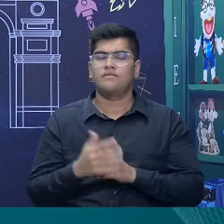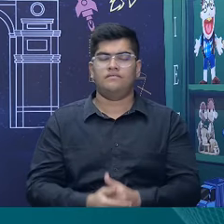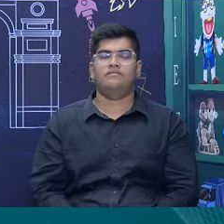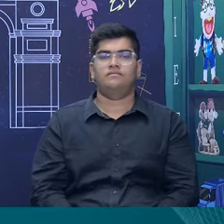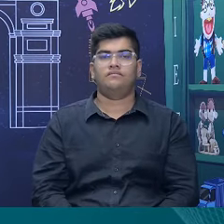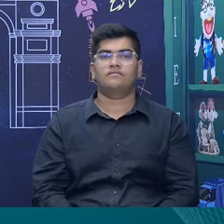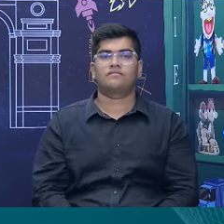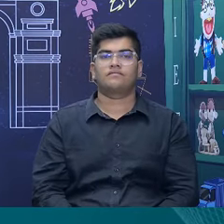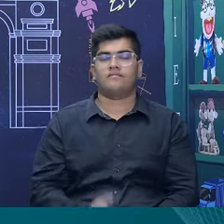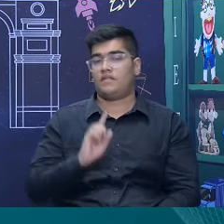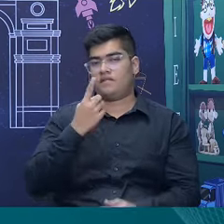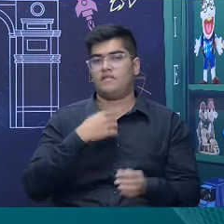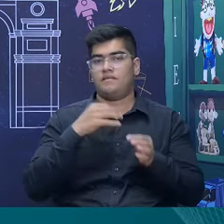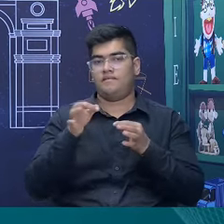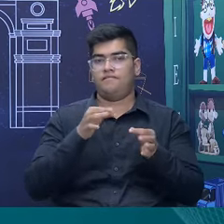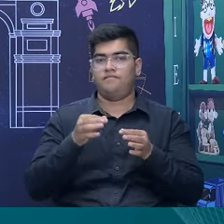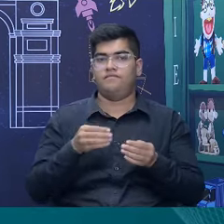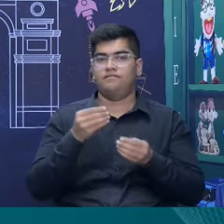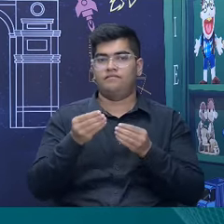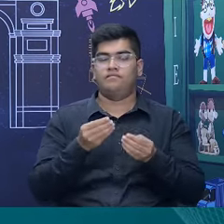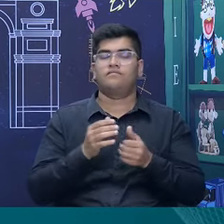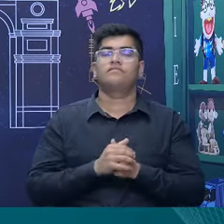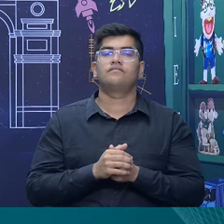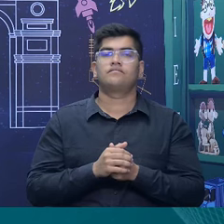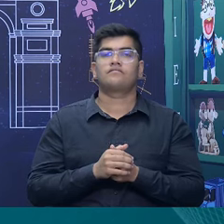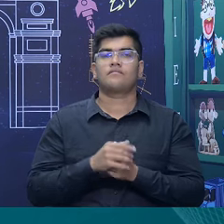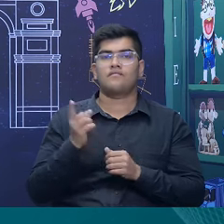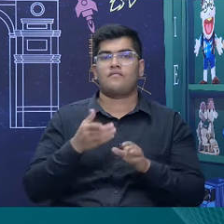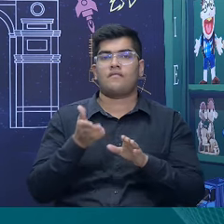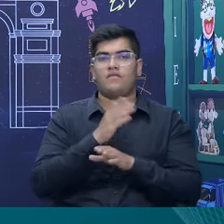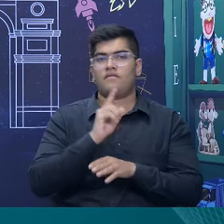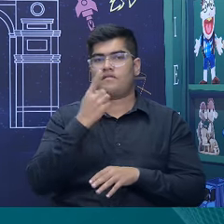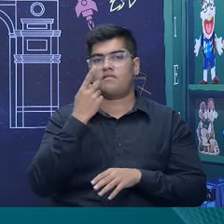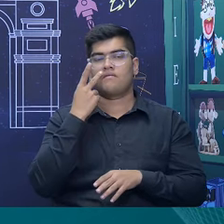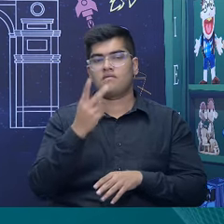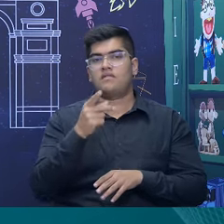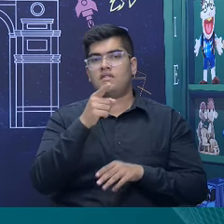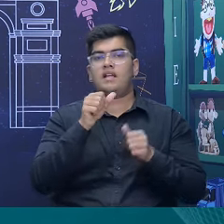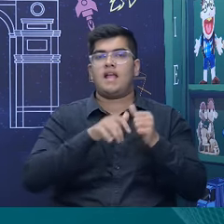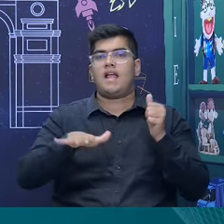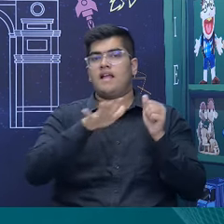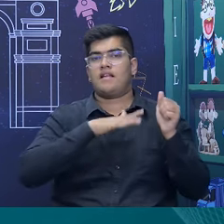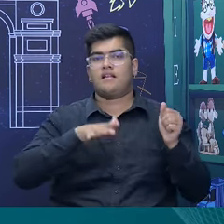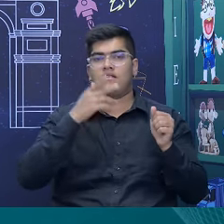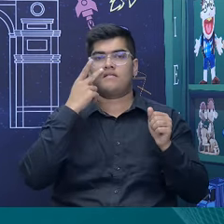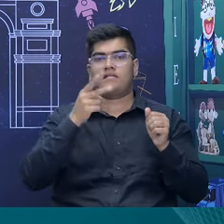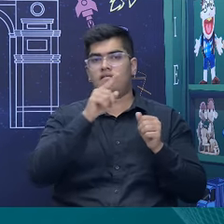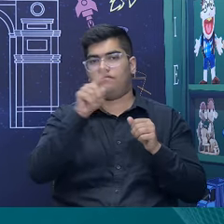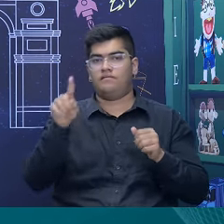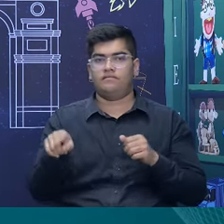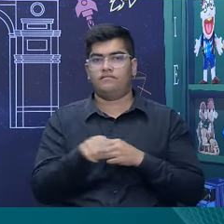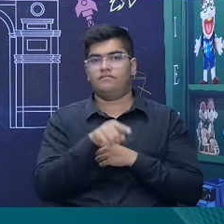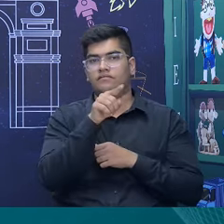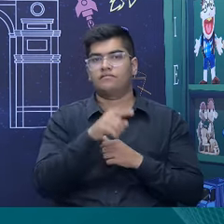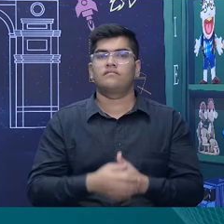कर लेते हैं देखिए लर्नर्स आप आपने जब यह देखा कि इसका एरिया इस वाली शीट का एरिया देखते हैं इस वाली शीट का एरिया